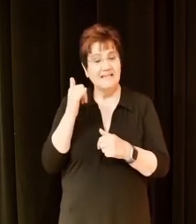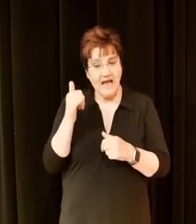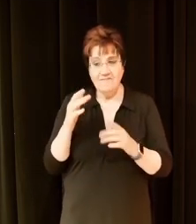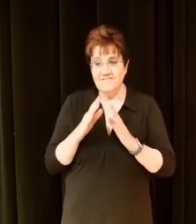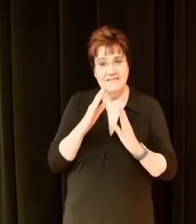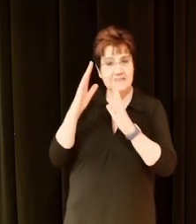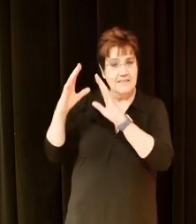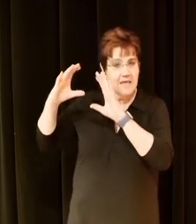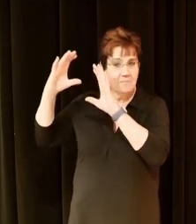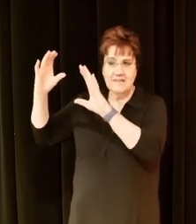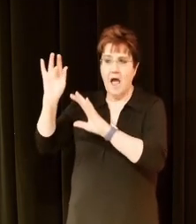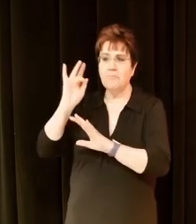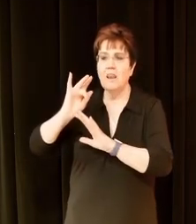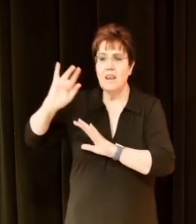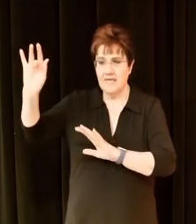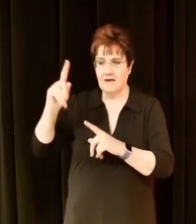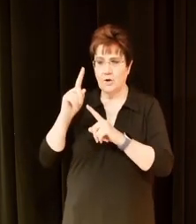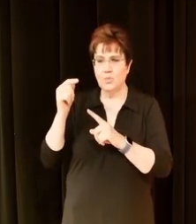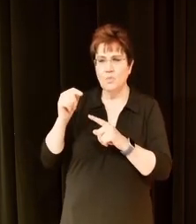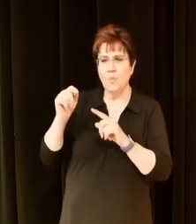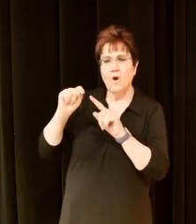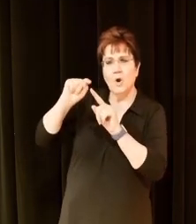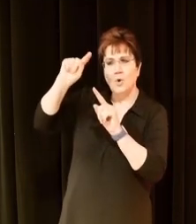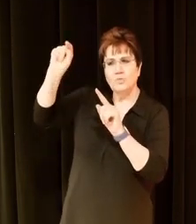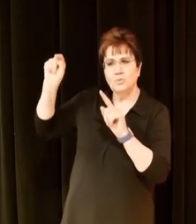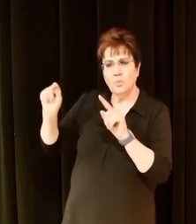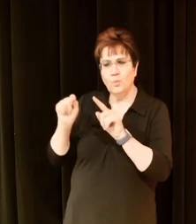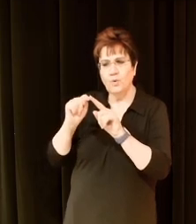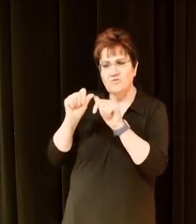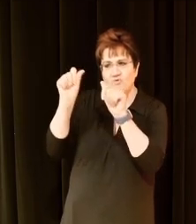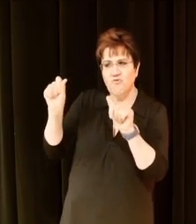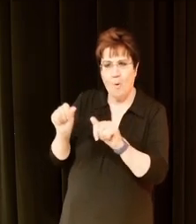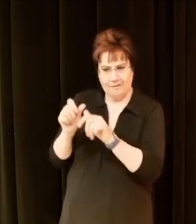daneben, es ist leer, es ist nur eine Kontur, es ist nur eine Form. Ja,